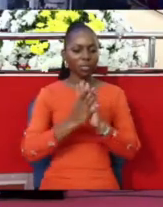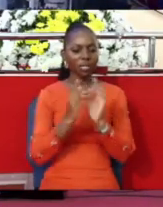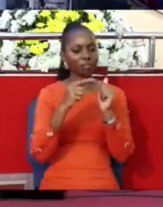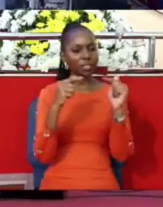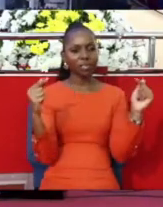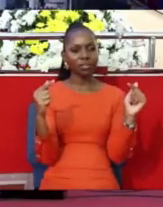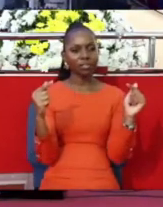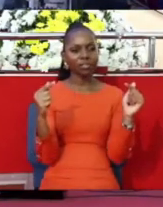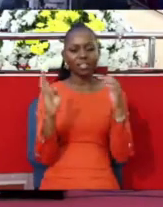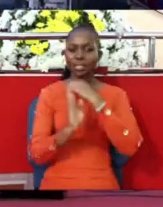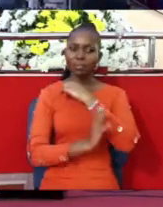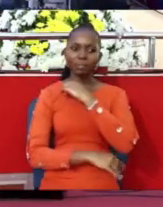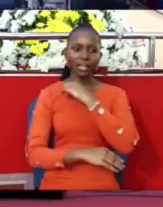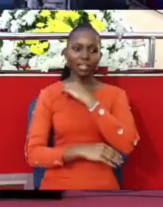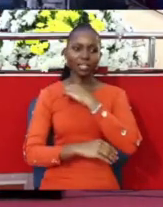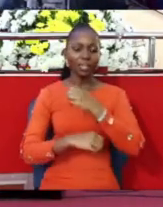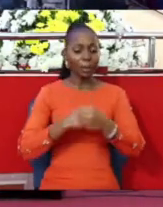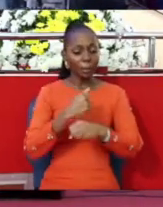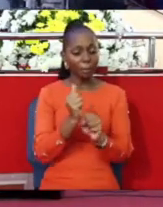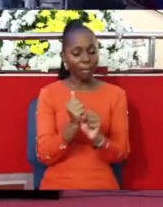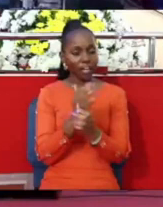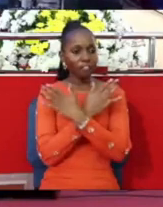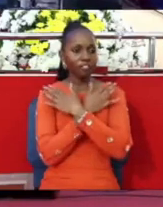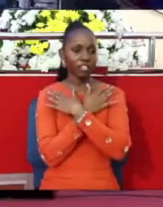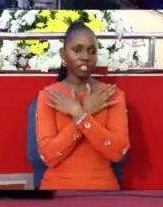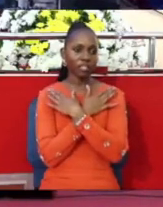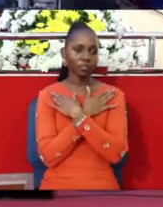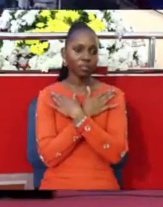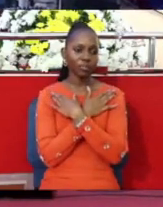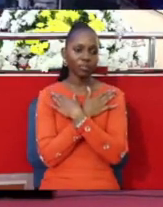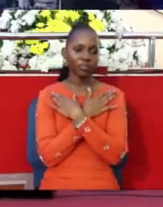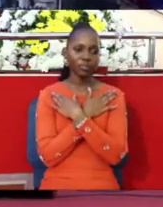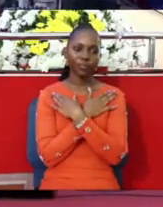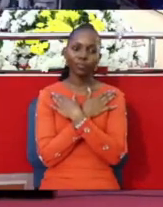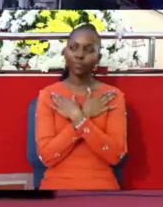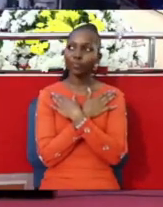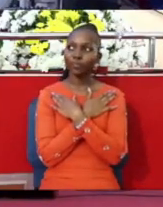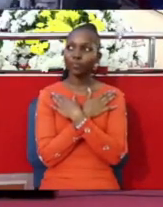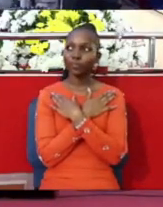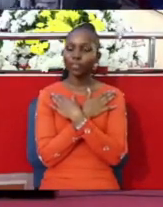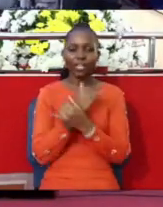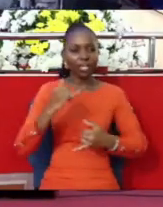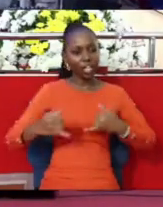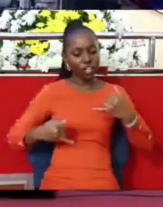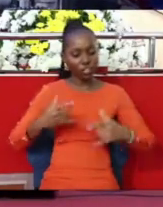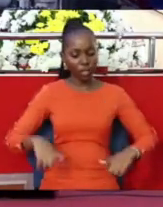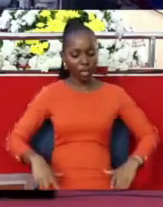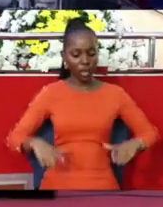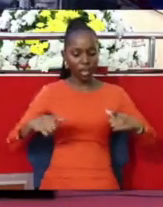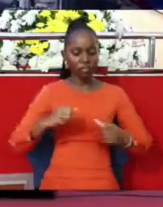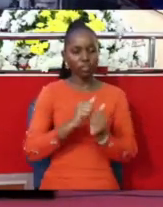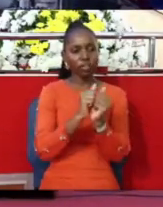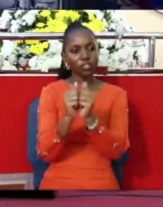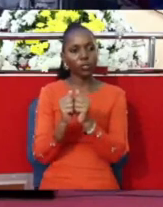it off? Kwa nini saa hii usikubali tu ilipotea? When he can enjoy it. ili uweze kuifurahia. Wengine